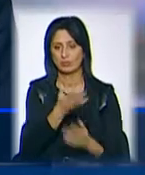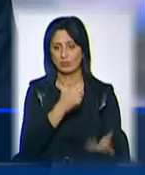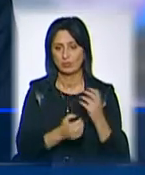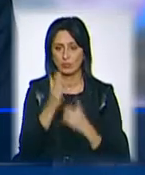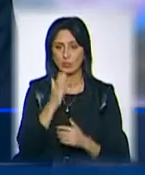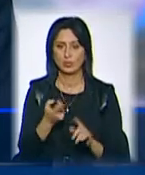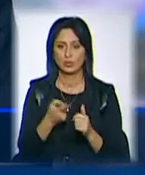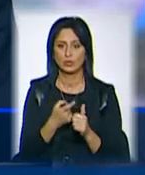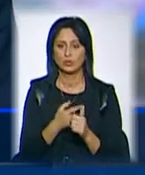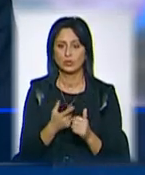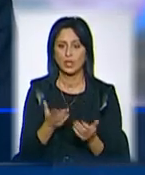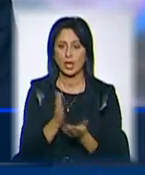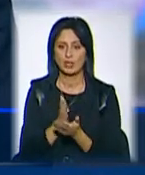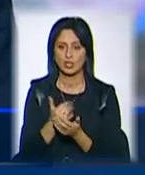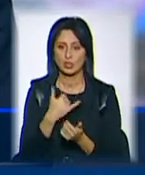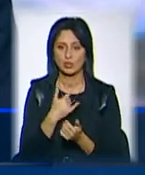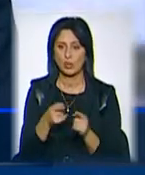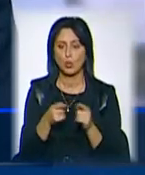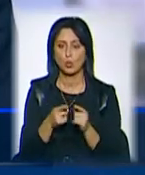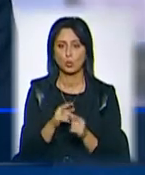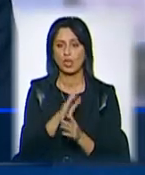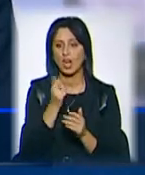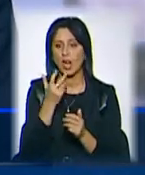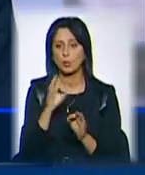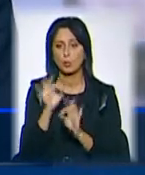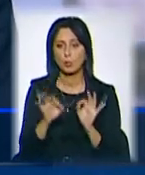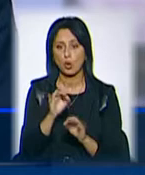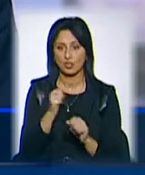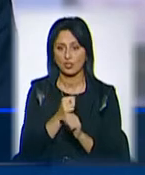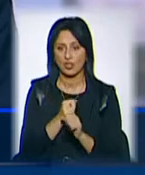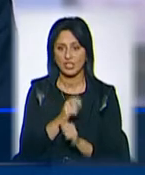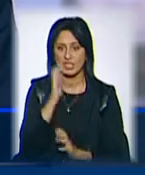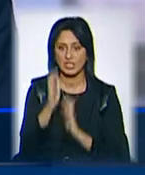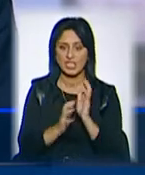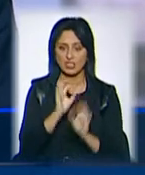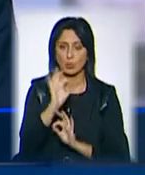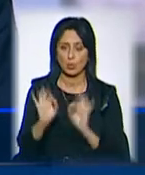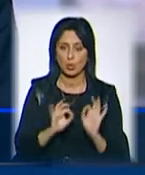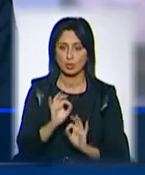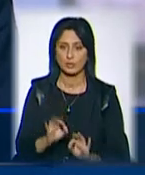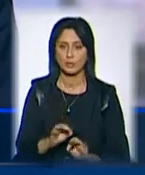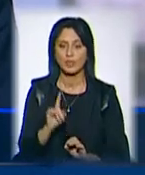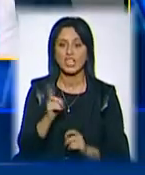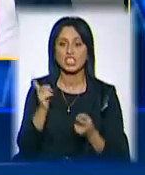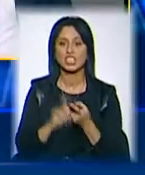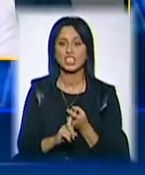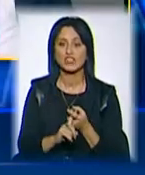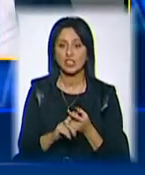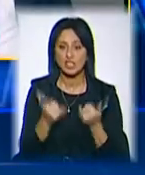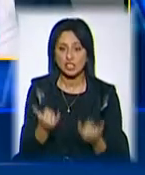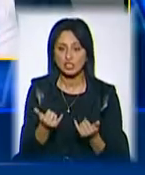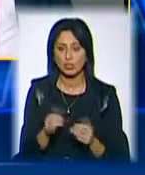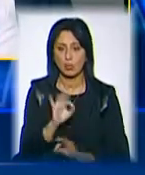ვთქვათ ბუნებრივად გაგვაჩნია. ამ კუთხით ჩვენ რამოდენიმე პროექტს ვახორციელებთ, საერთაშორისო პროექტს. გასაგებია და რა შეეხება